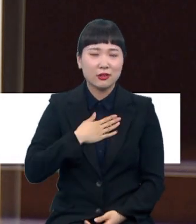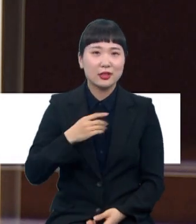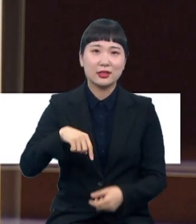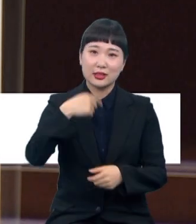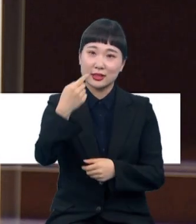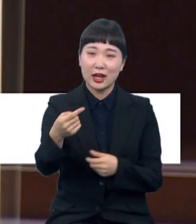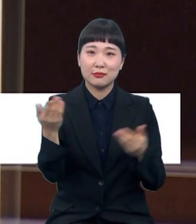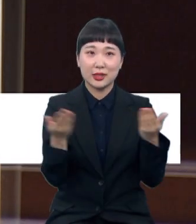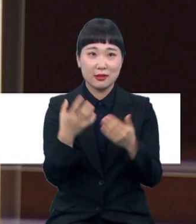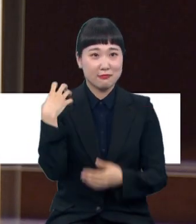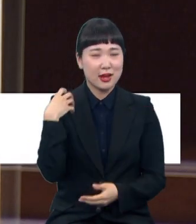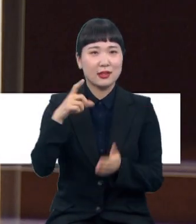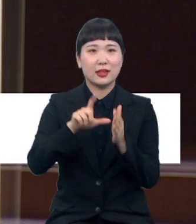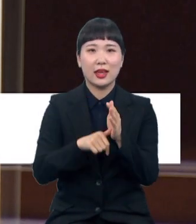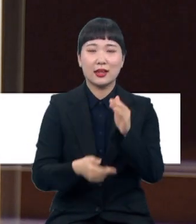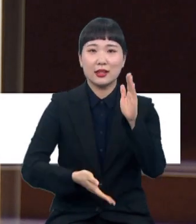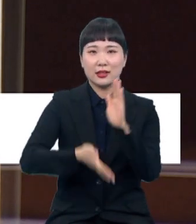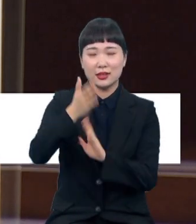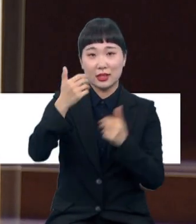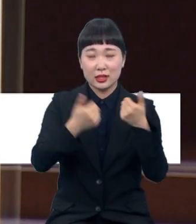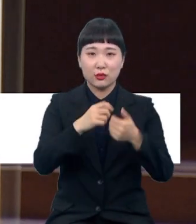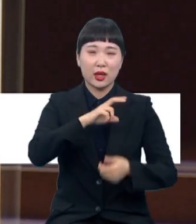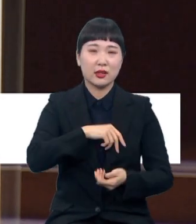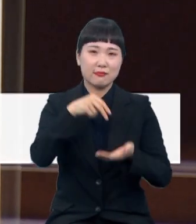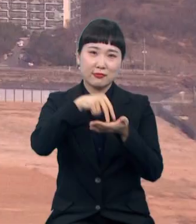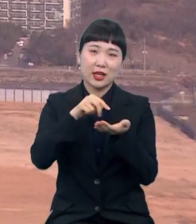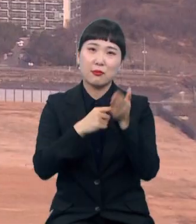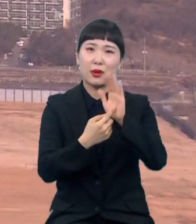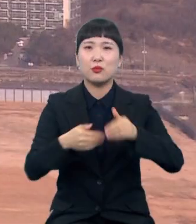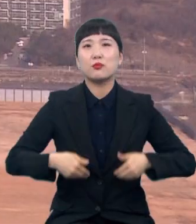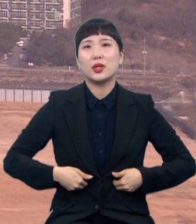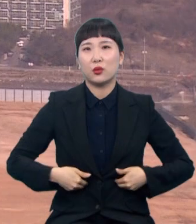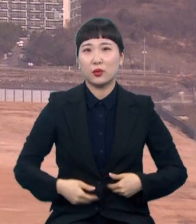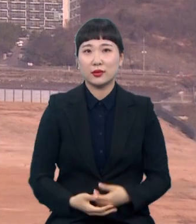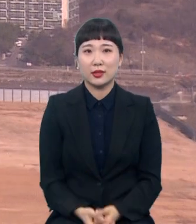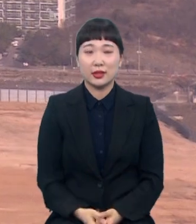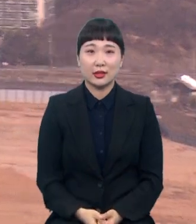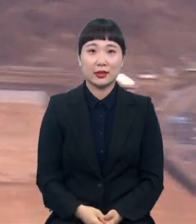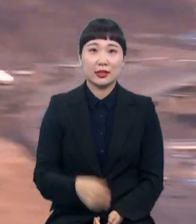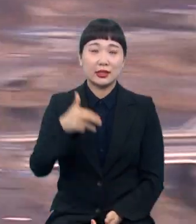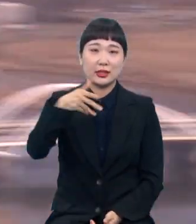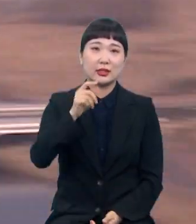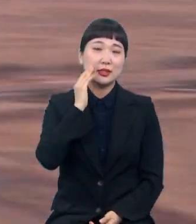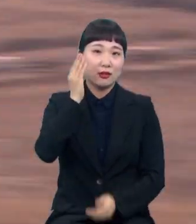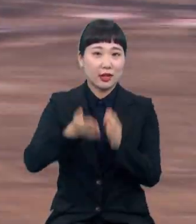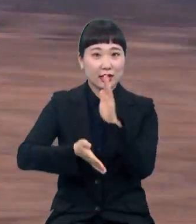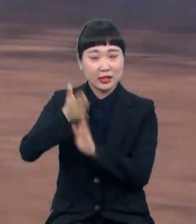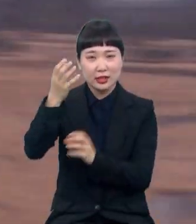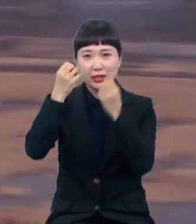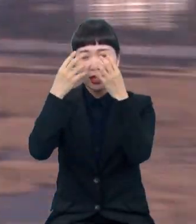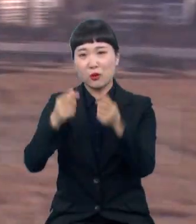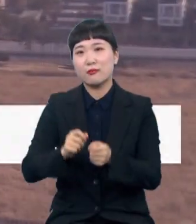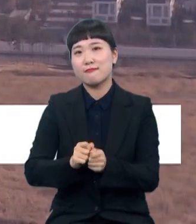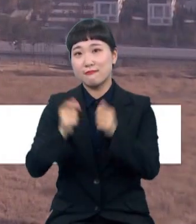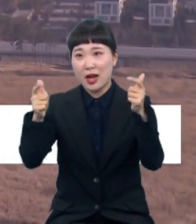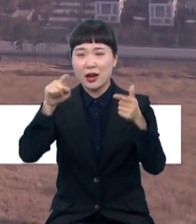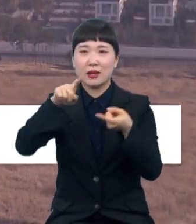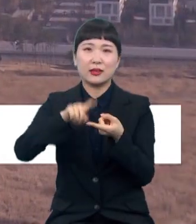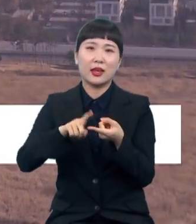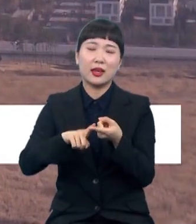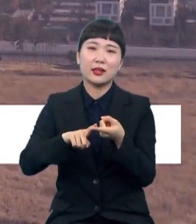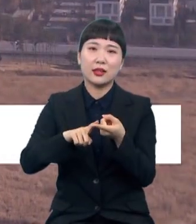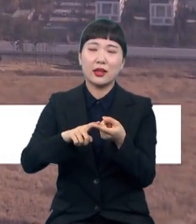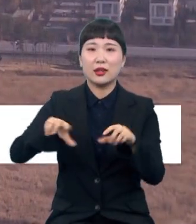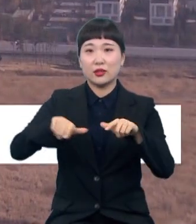회기까지 이 문제에 대한 시의 입장이 나와야 된다고 생각합니다. 청라 소각장 증설은 주민들의 반대로 사실상